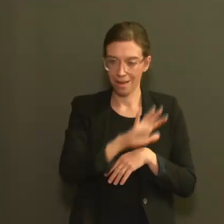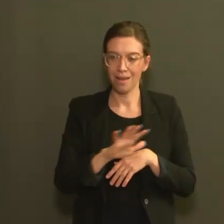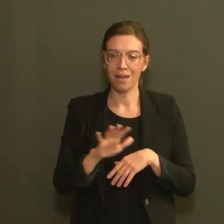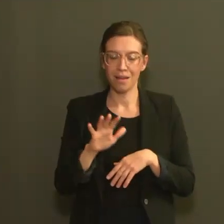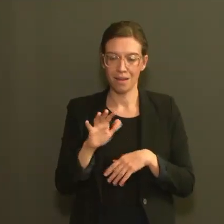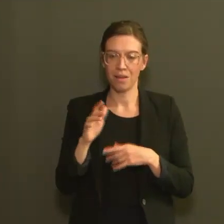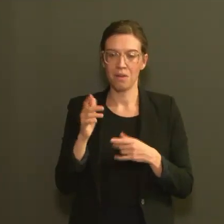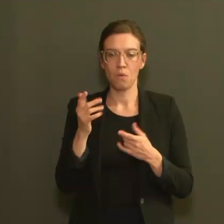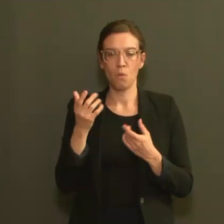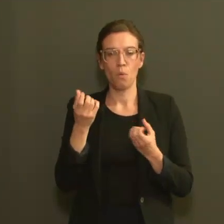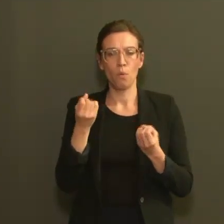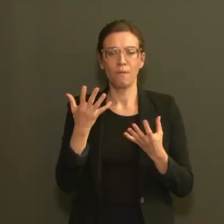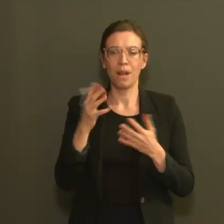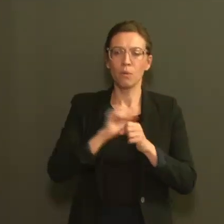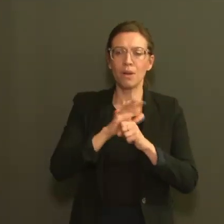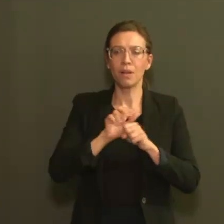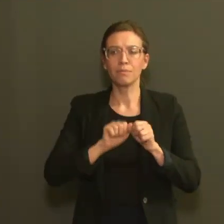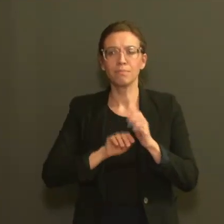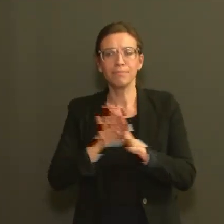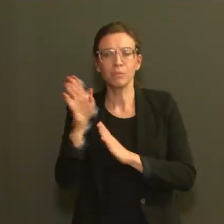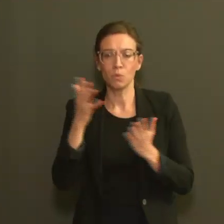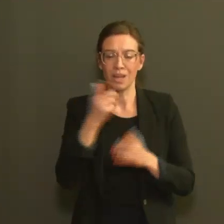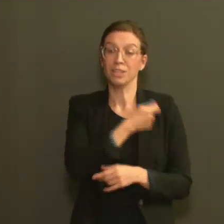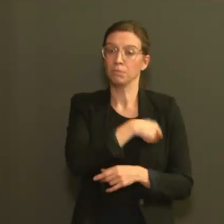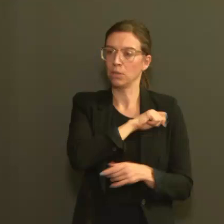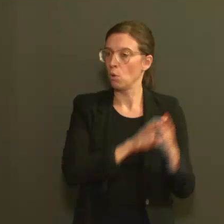lijkt het voorlopig nog iets minder toe te nemen.